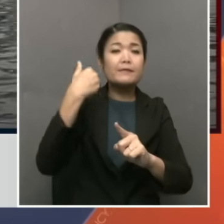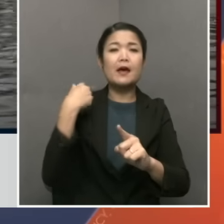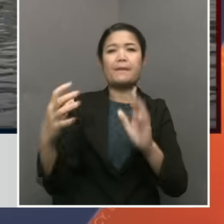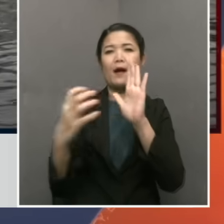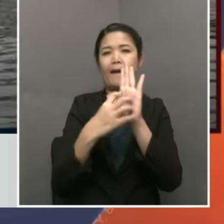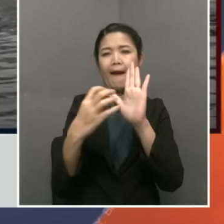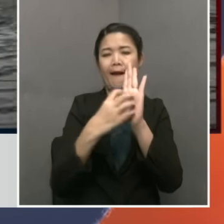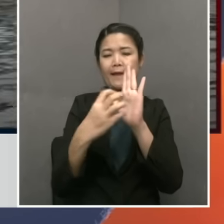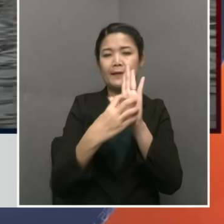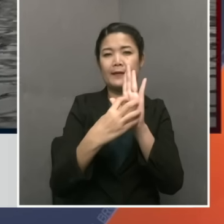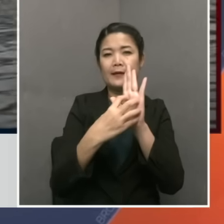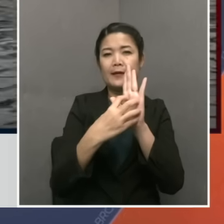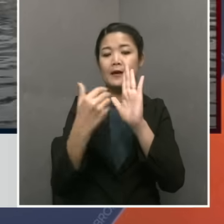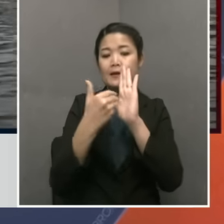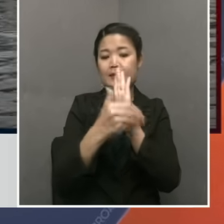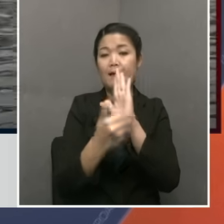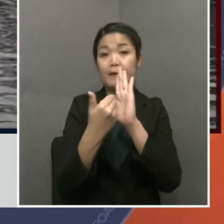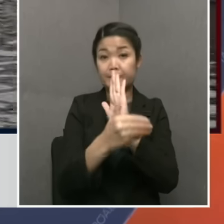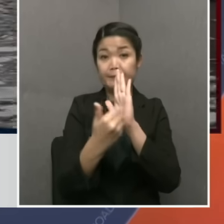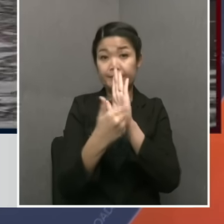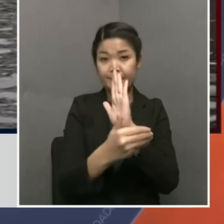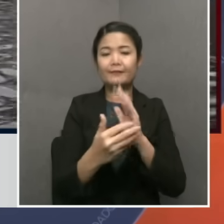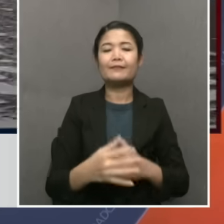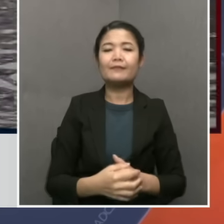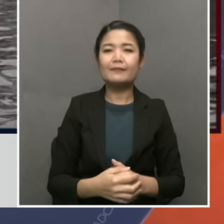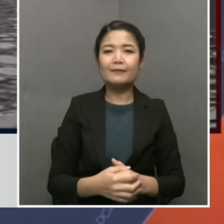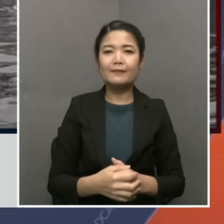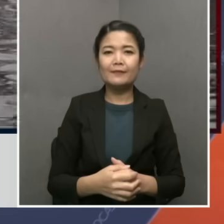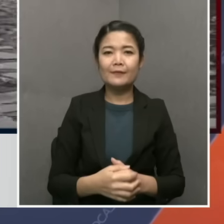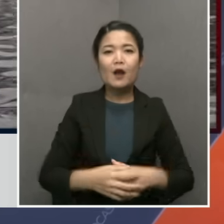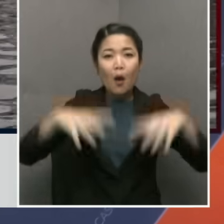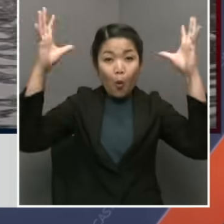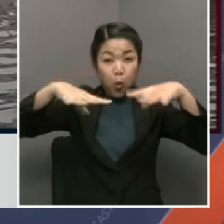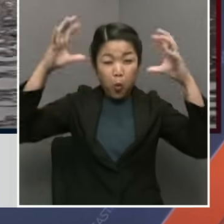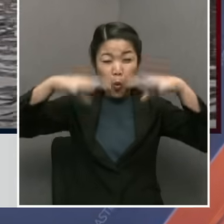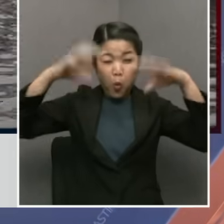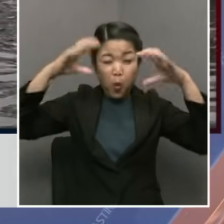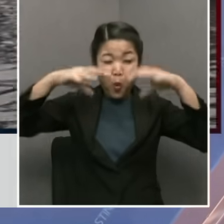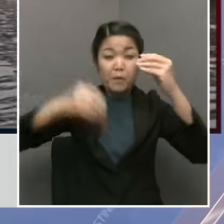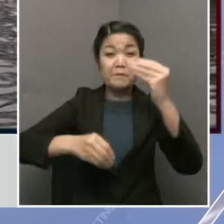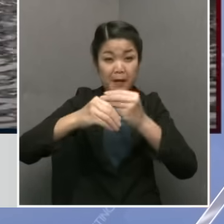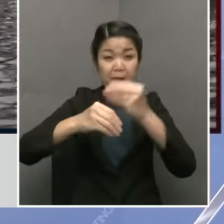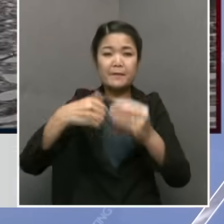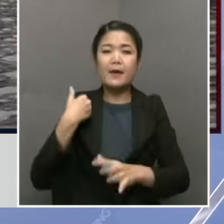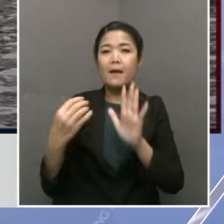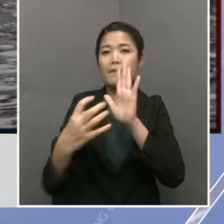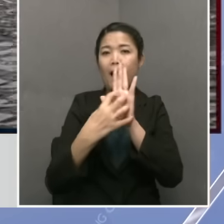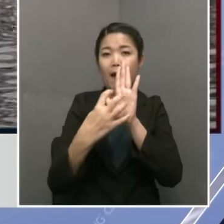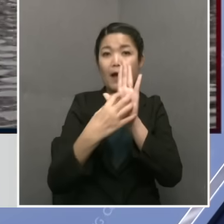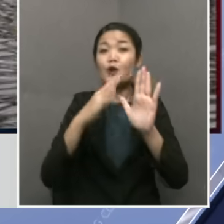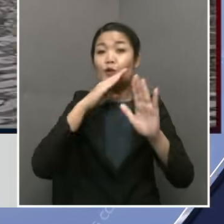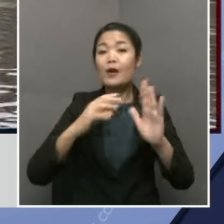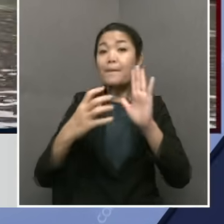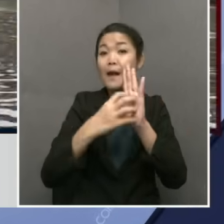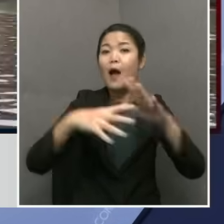เต็มที่ภาคกลางและภาคอีสานตอนล่างนะครับอืจะเริ่มมีฝนเยอะขึ้นนะครับแต่อย่างไรก็ตามภาคกลางเราถ้ามาตกภาค